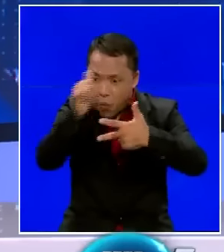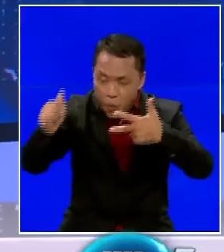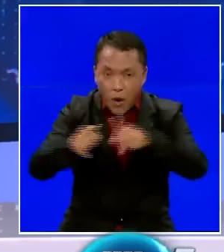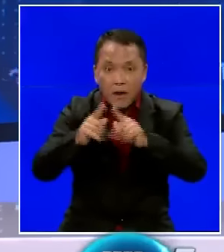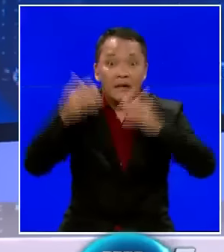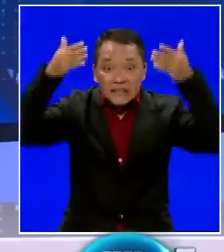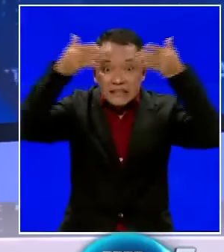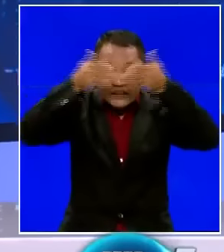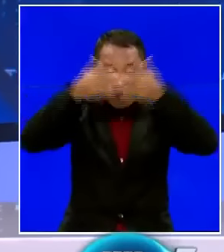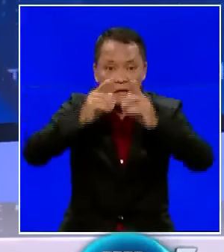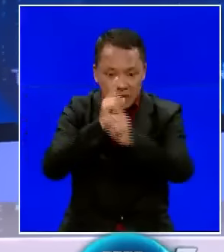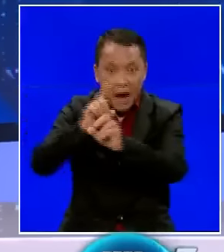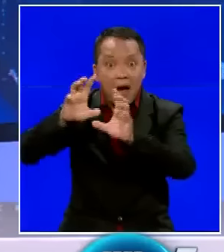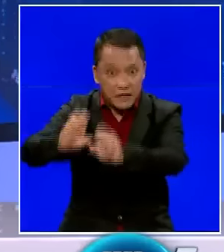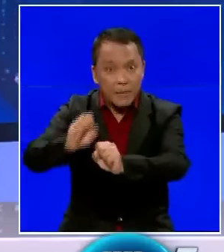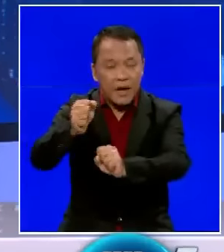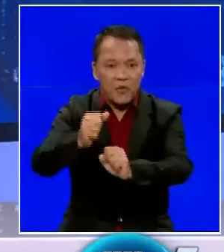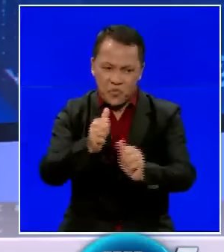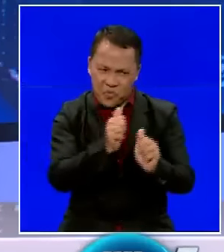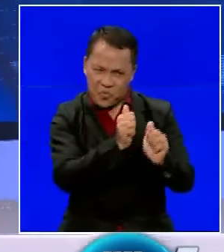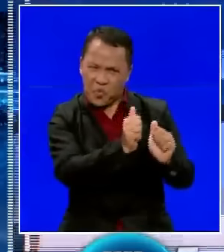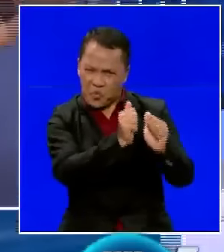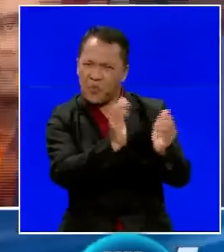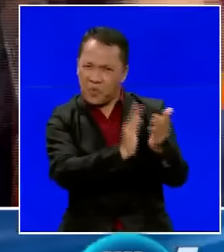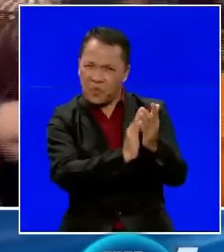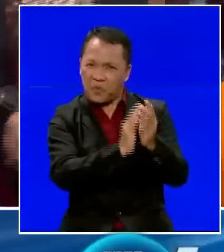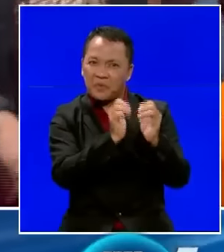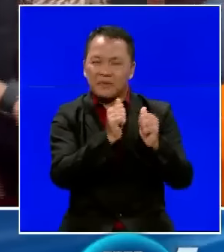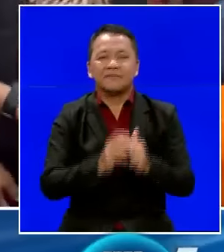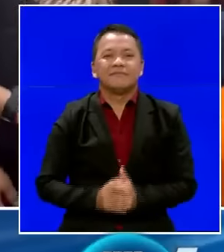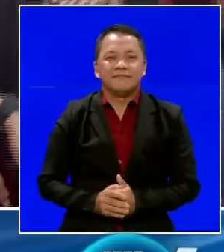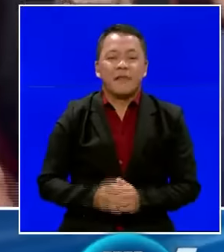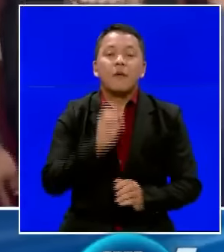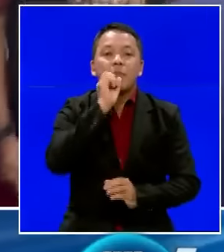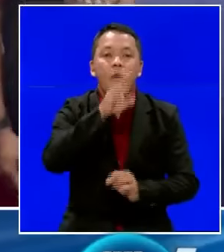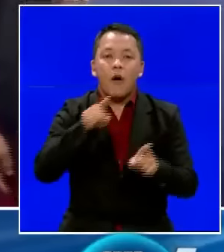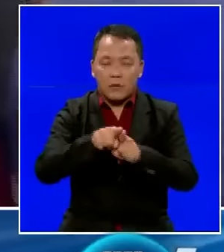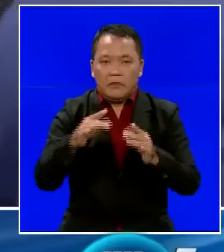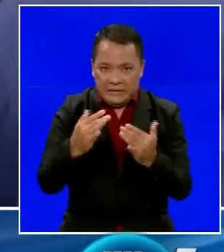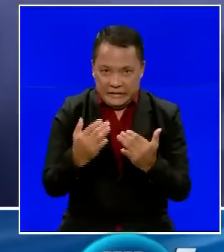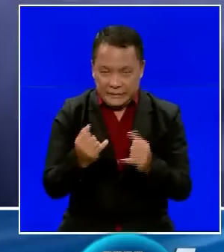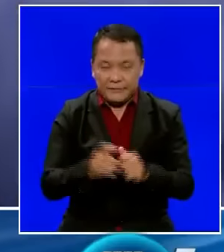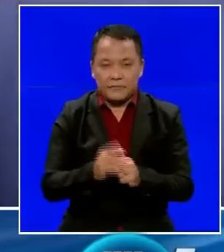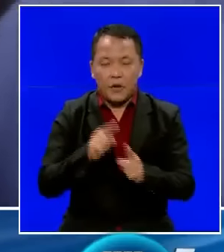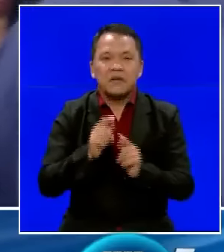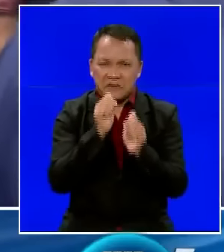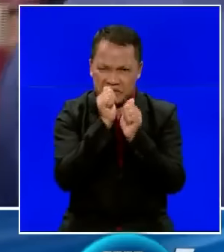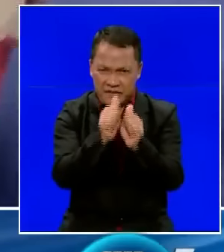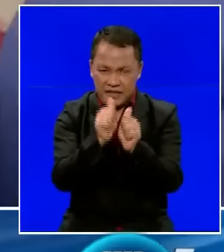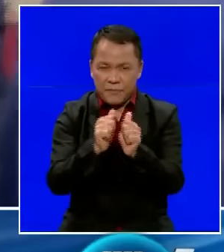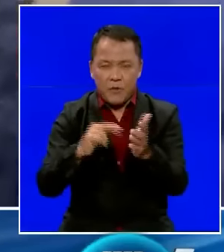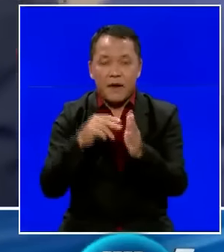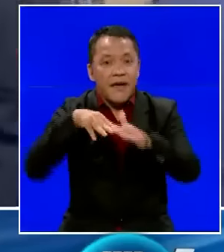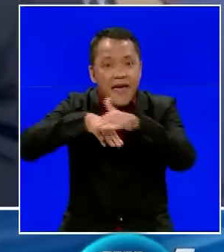ถึงอินโดนีเซียยังตามไปจับ เจ๋งมาก เขาได้เลยเนี่ยนะฮะท่านผู้ชมครับบอกกรณีนี้เนี่ยบอกว่าเยี่ยมจริงๆนะเข